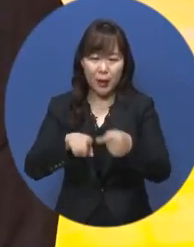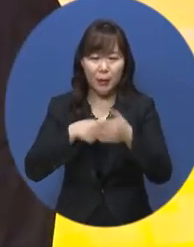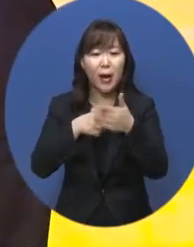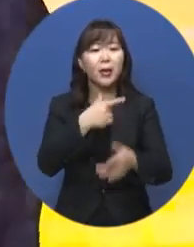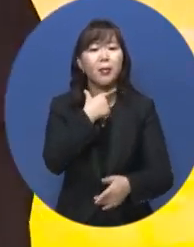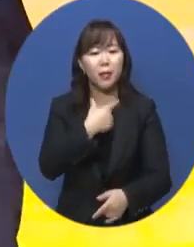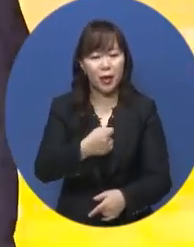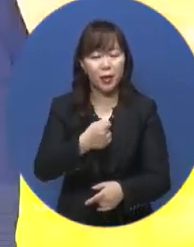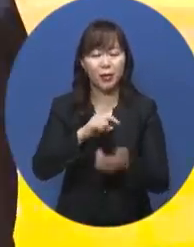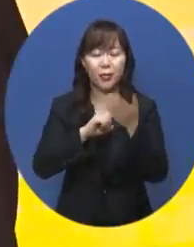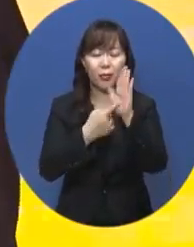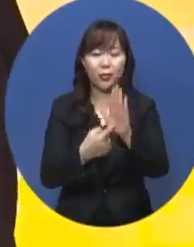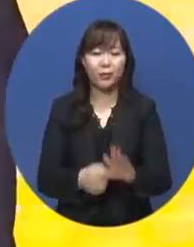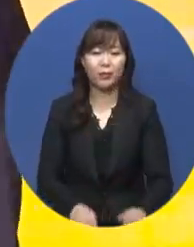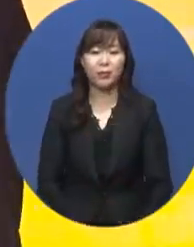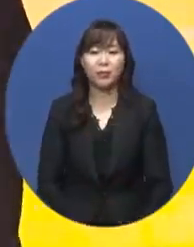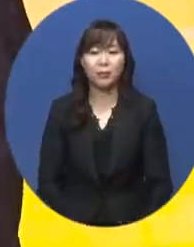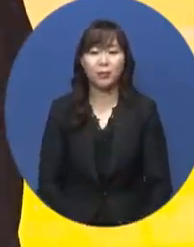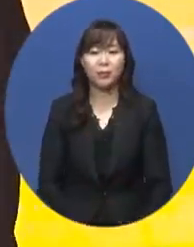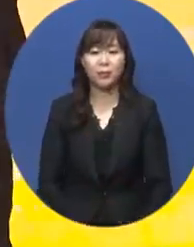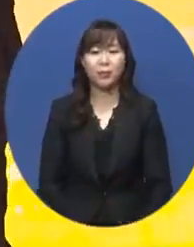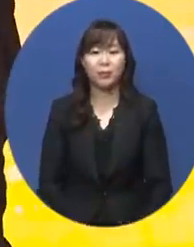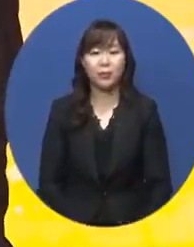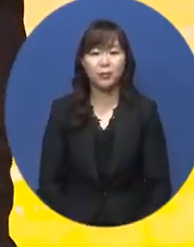바란다고 후원 소감을 밝혔습니다